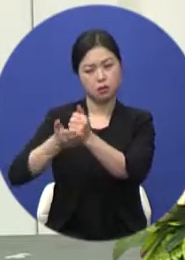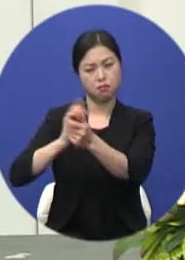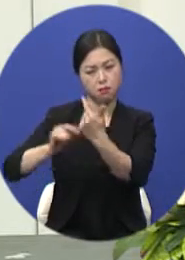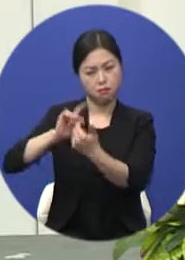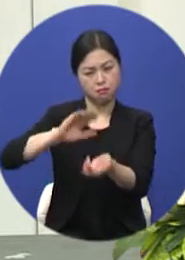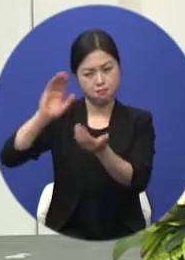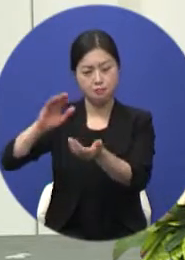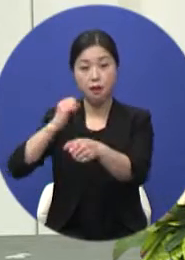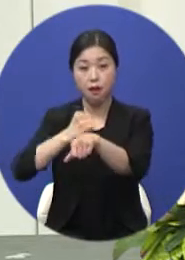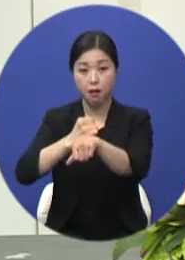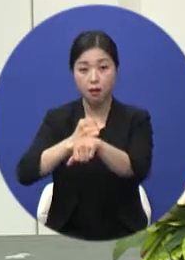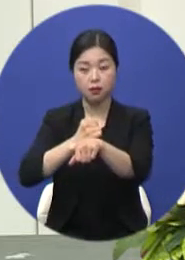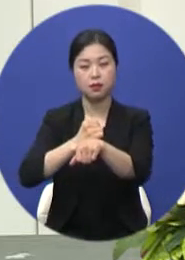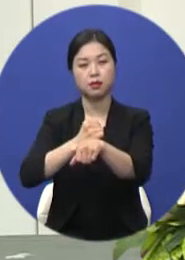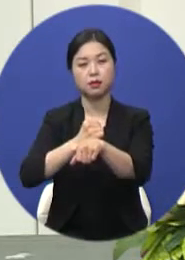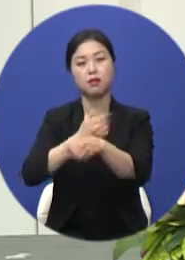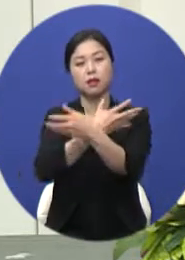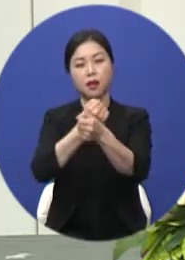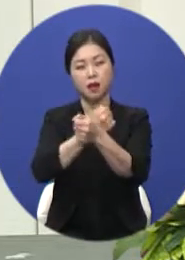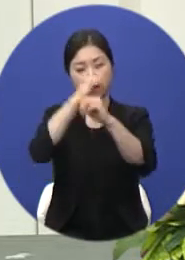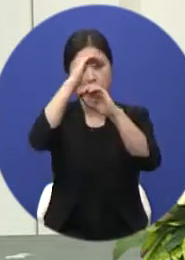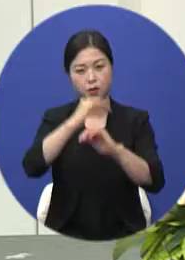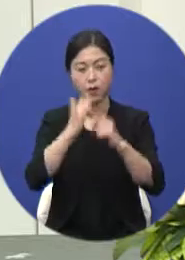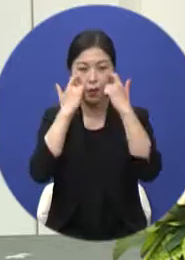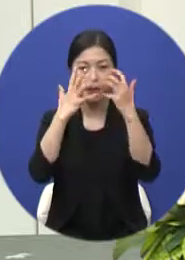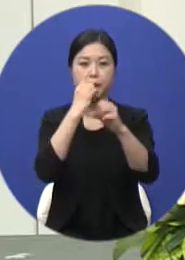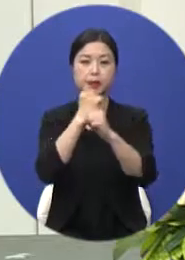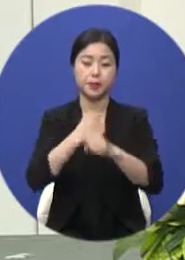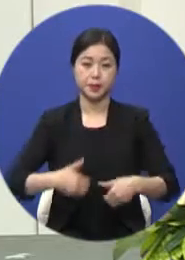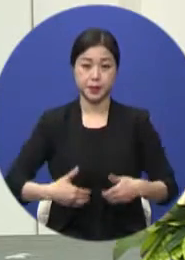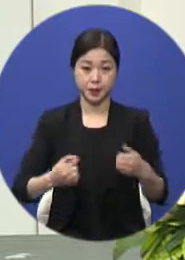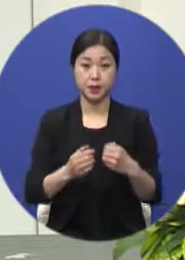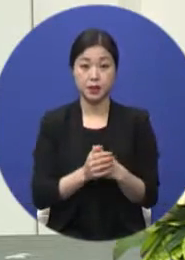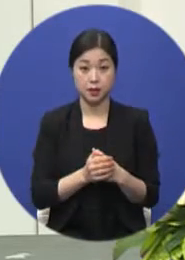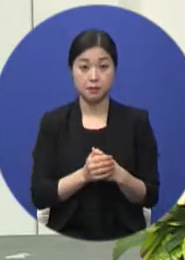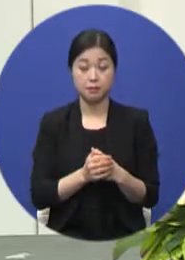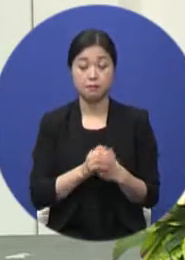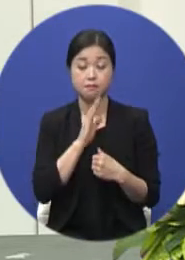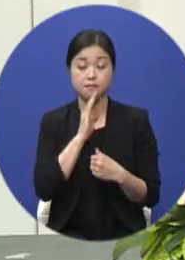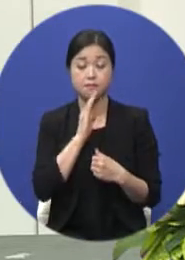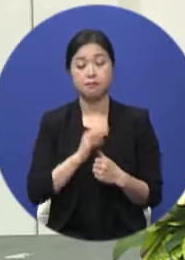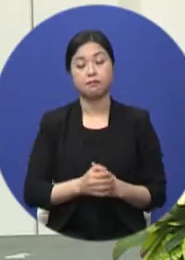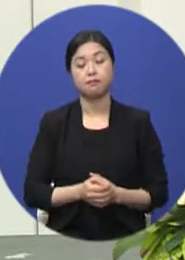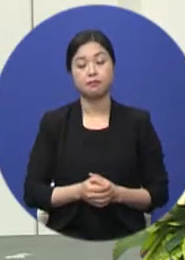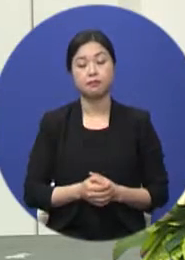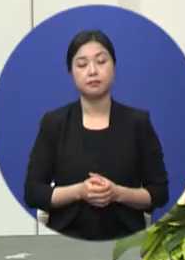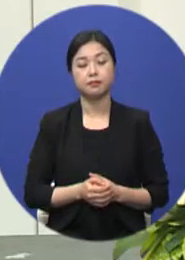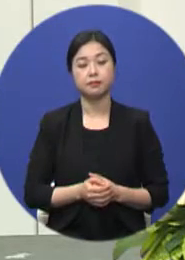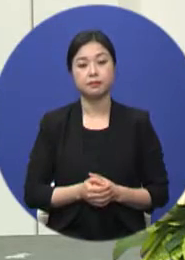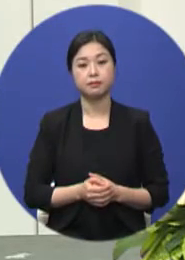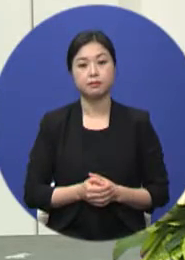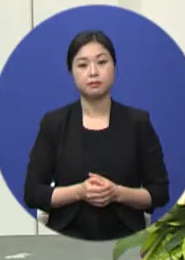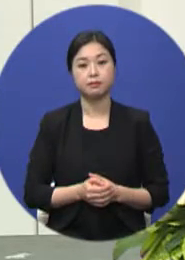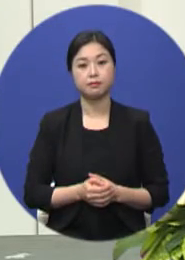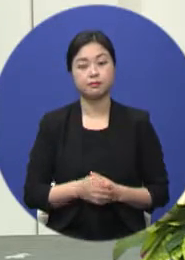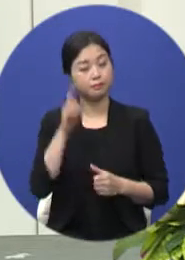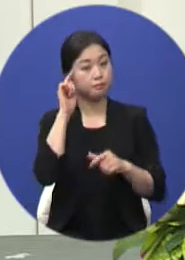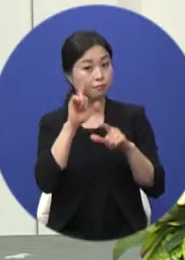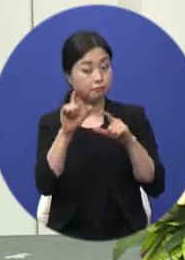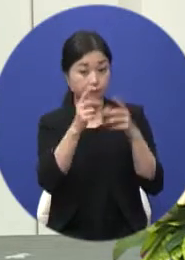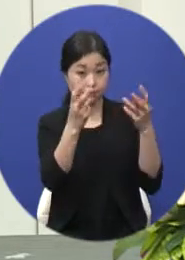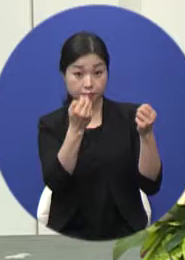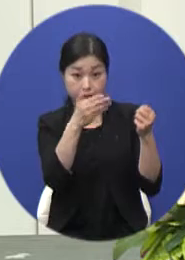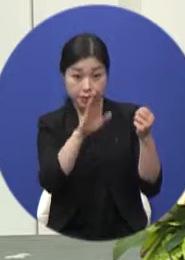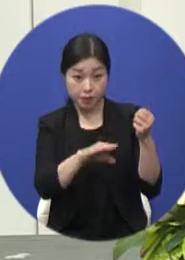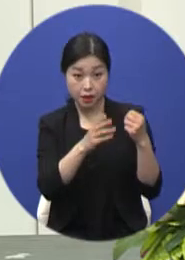갖는다. 그렇죠. 이런 식으로 하는 게 좋을 것 같아요. 제가 그 실제 사례를 보니까. 오늘 뭐 고민 많으시겠지만